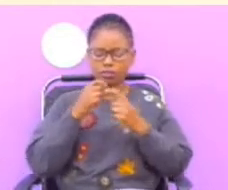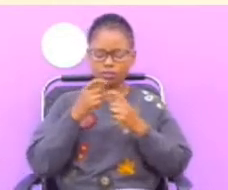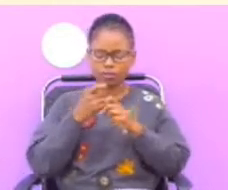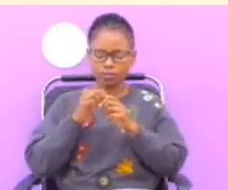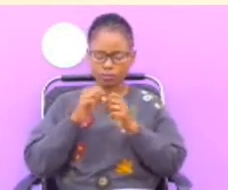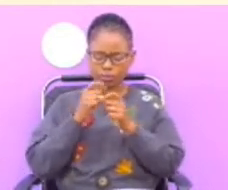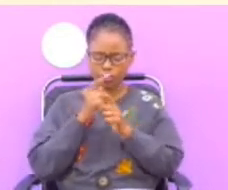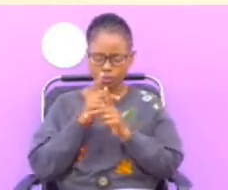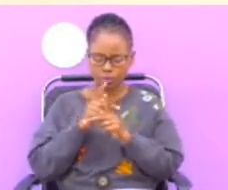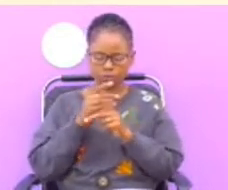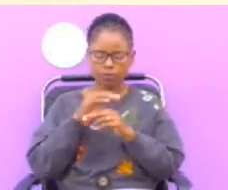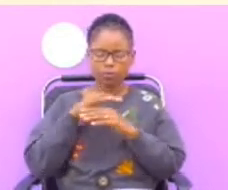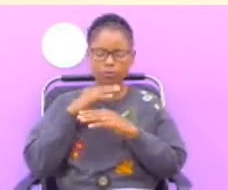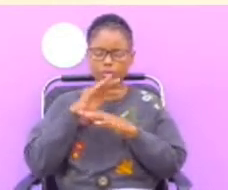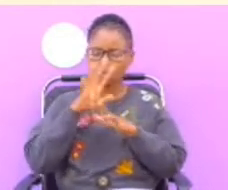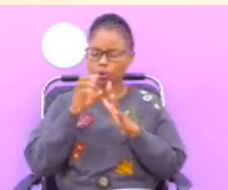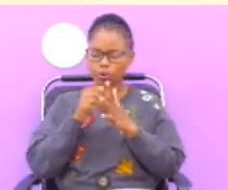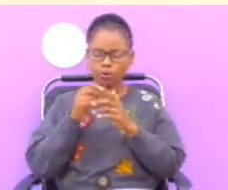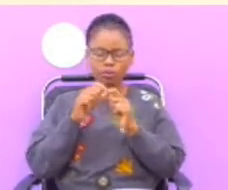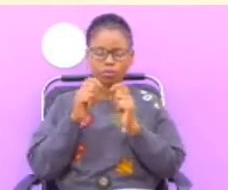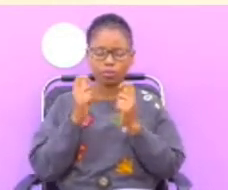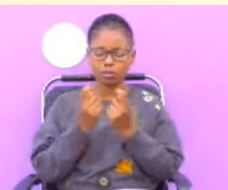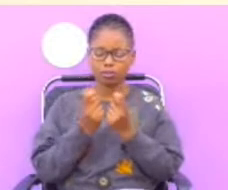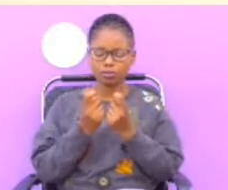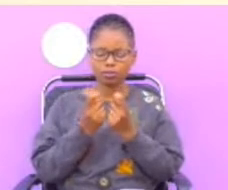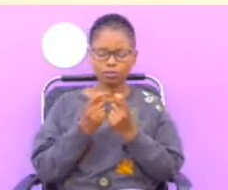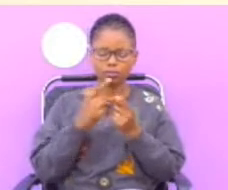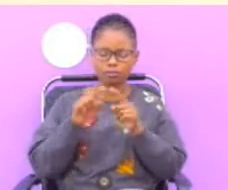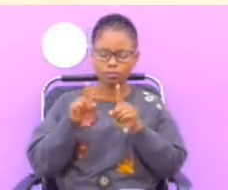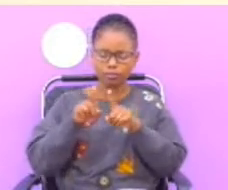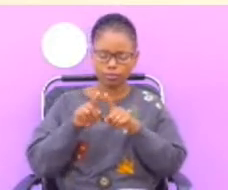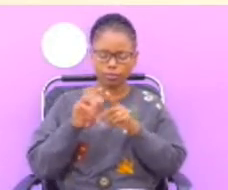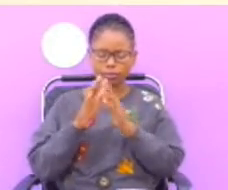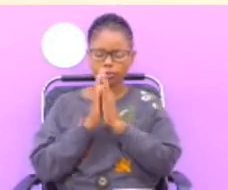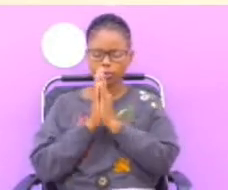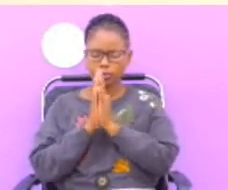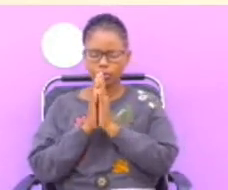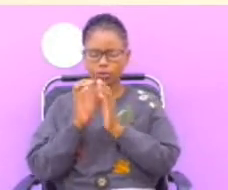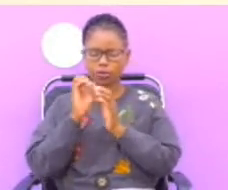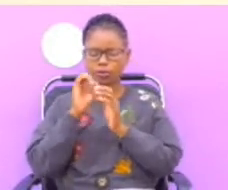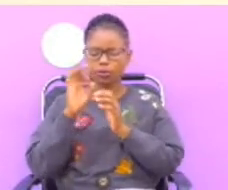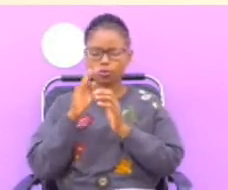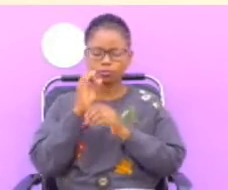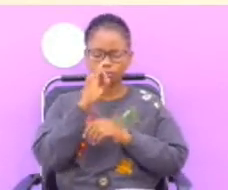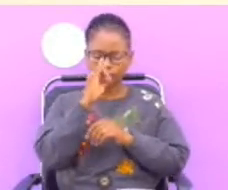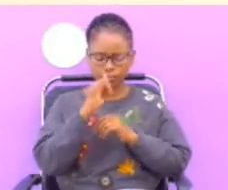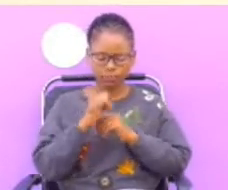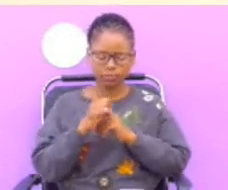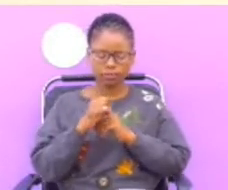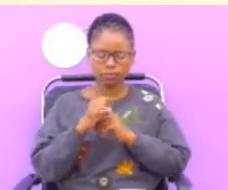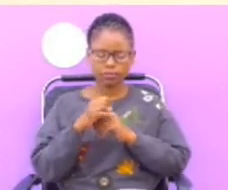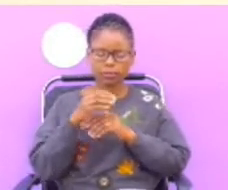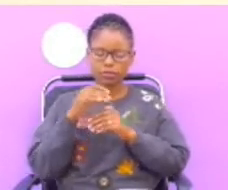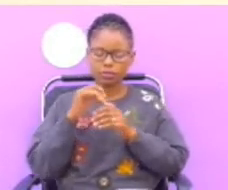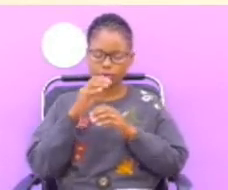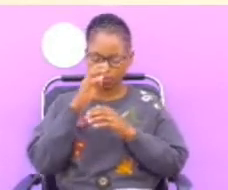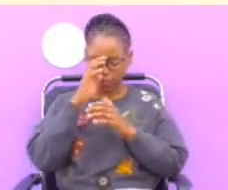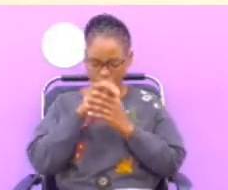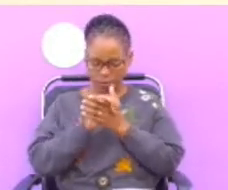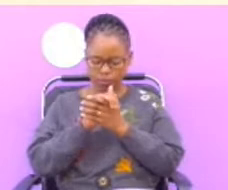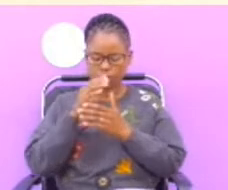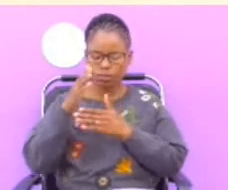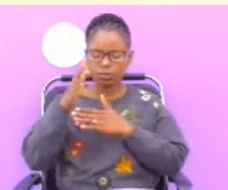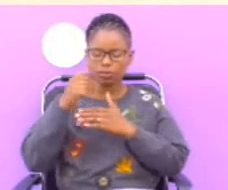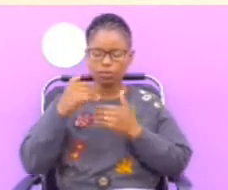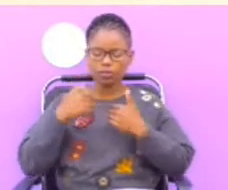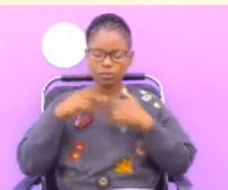tũtigithũkanie na ikuũ cia mĩthemba yothe. Nĩ twĩtigithũkanĩtie nginya na ũhoi wothe wa mĩhianano. Tũgatua wee nĩwe Ngai witũ, nĩwe gĩkeno gitũ,